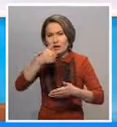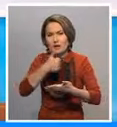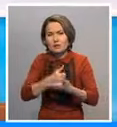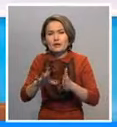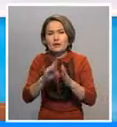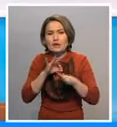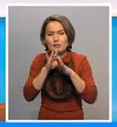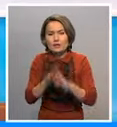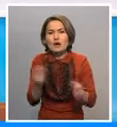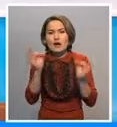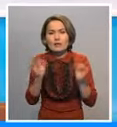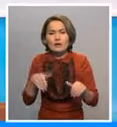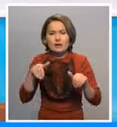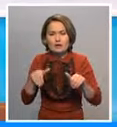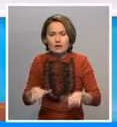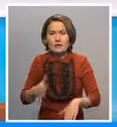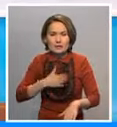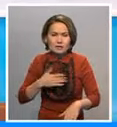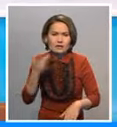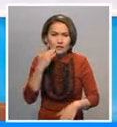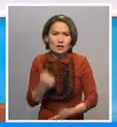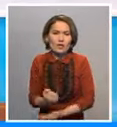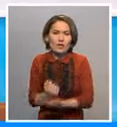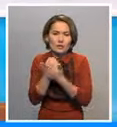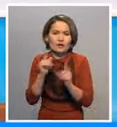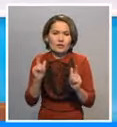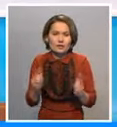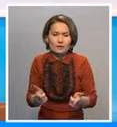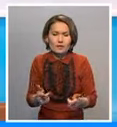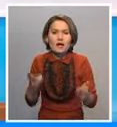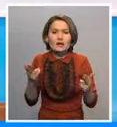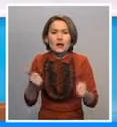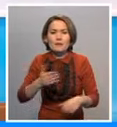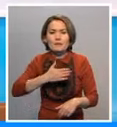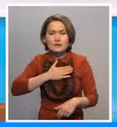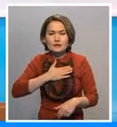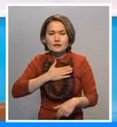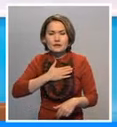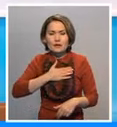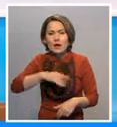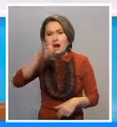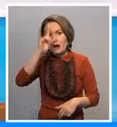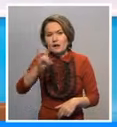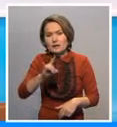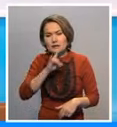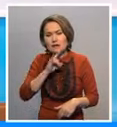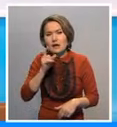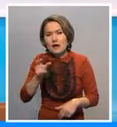өткізу жөн деп білеміз және жан-жақты қолдаймыз. Ол әрине біздің алдыменен Қазақстан